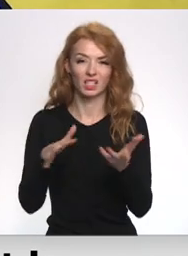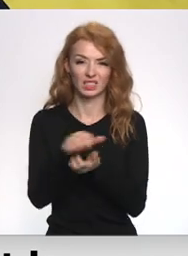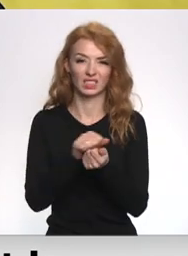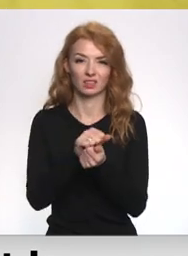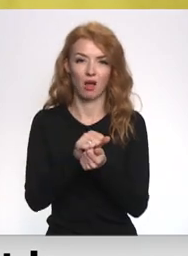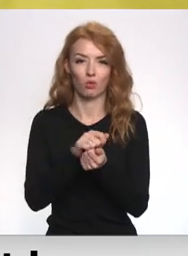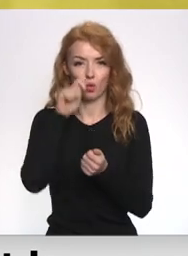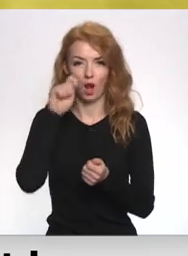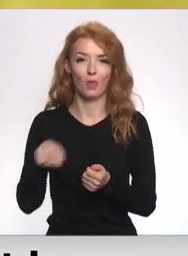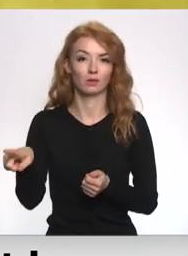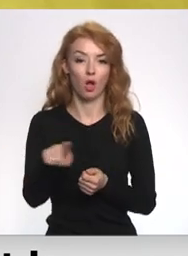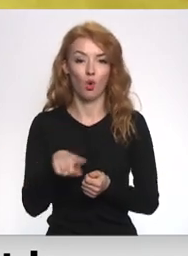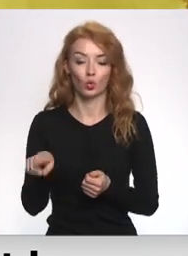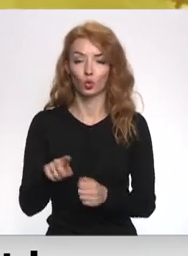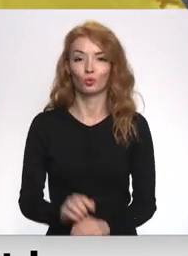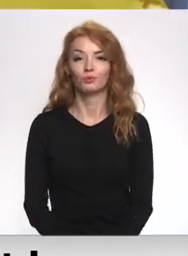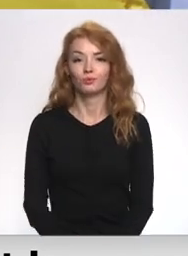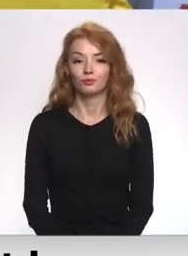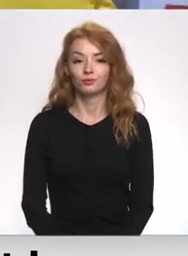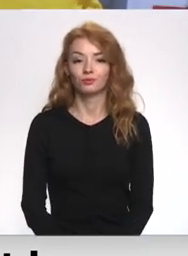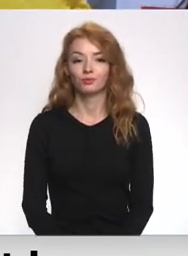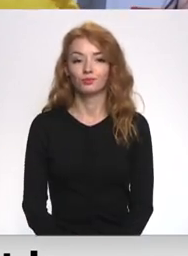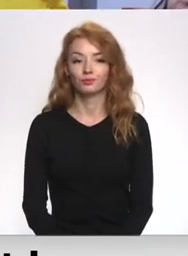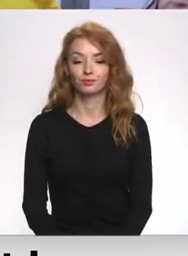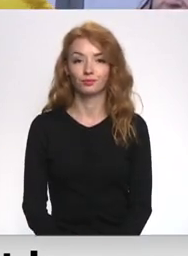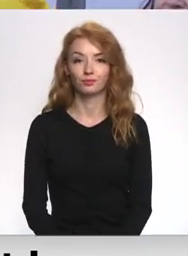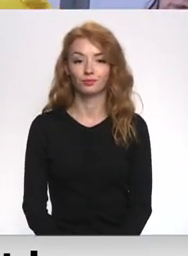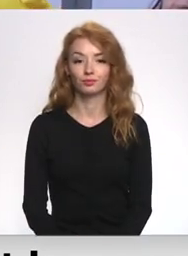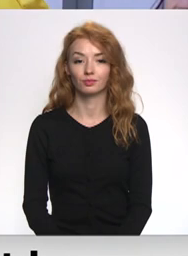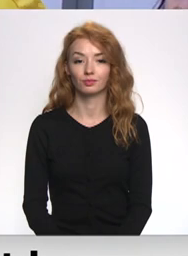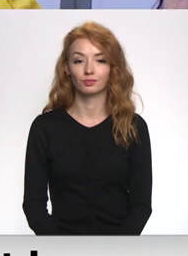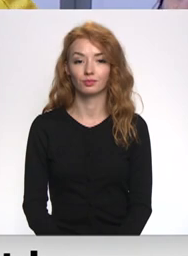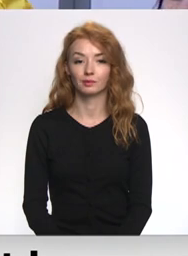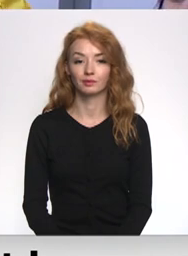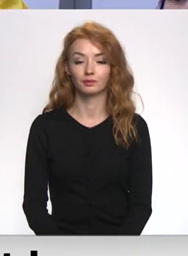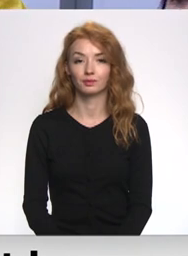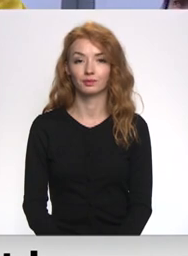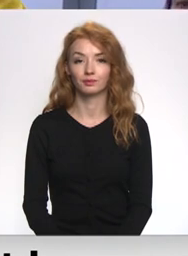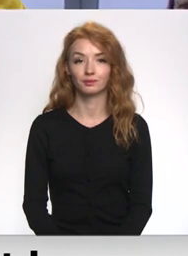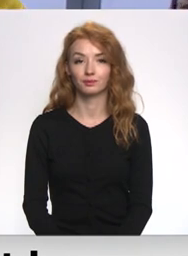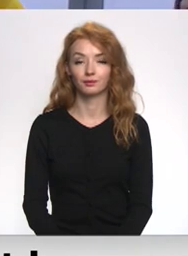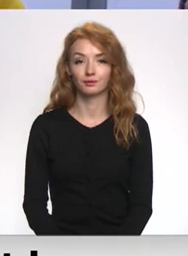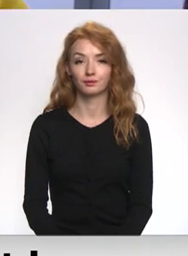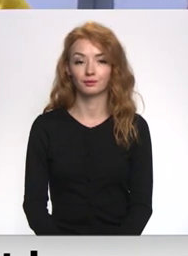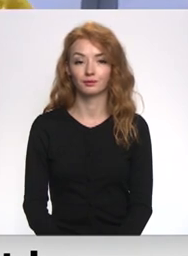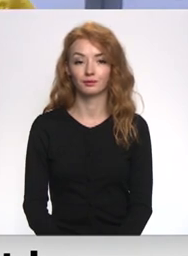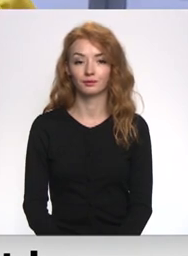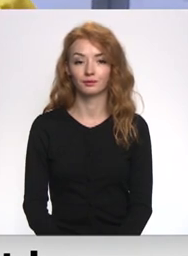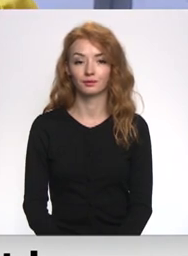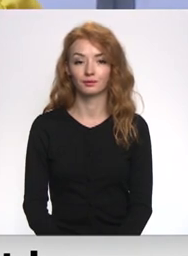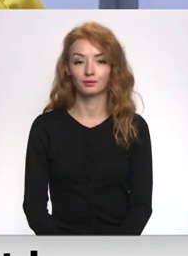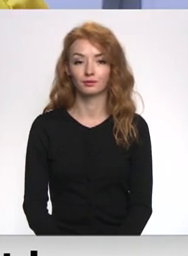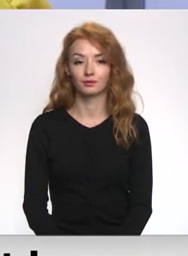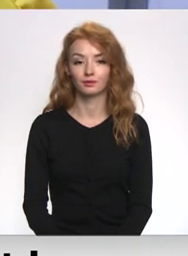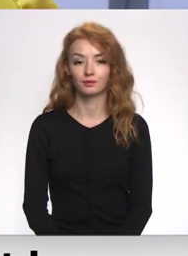nāciju. Тут люди зібралися для того, що з одної сторони сказати дякую Латвії за ту безмежну допомогу, яку Латвія